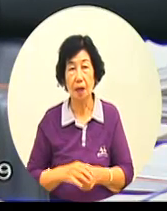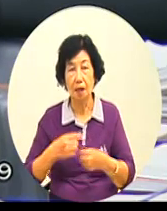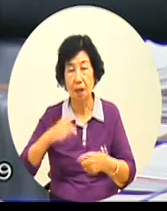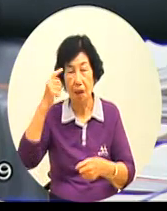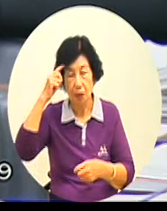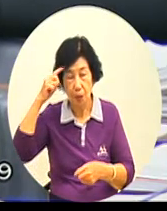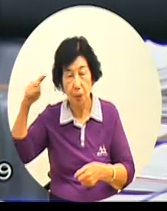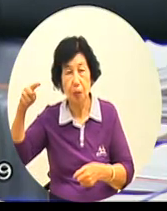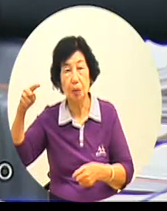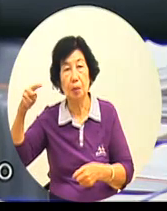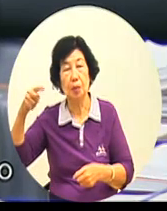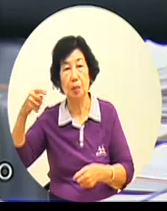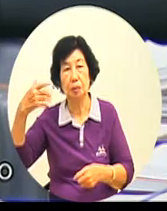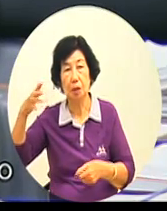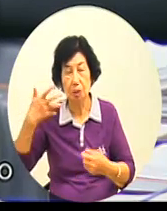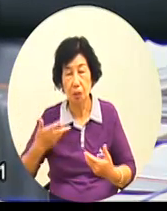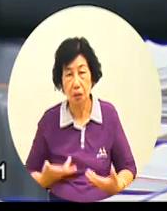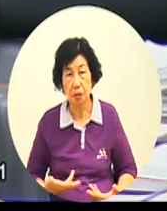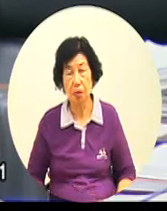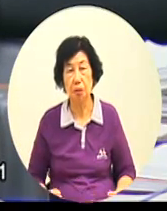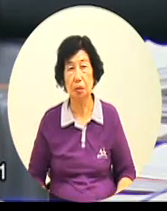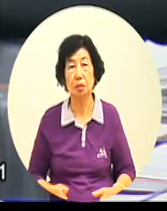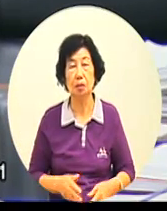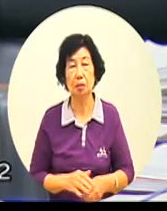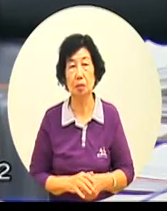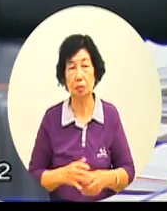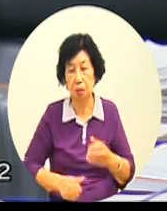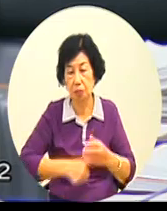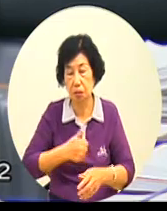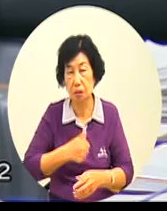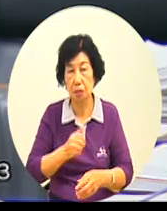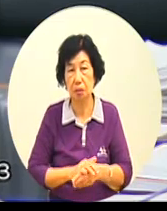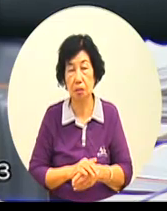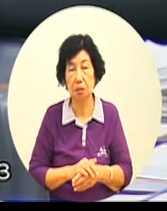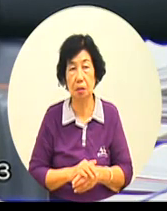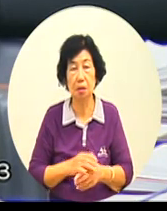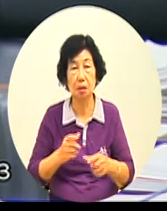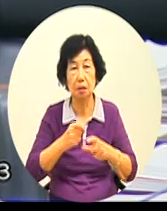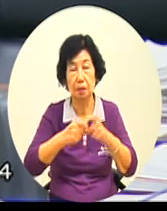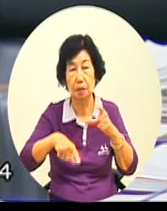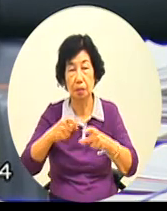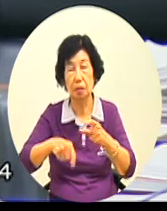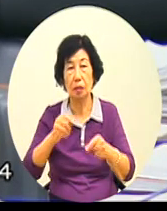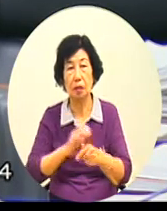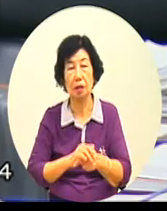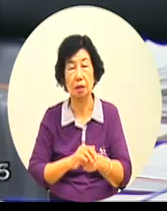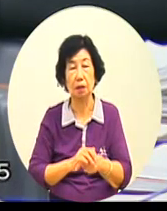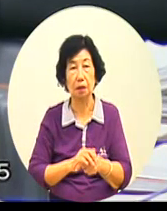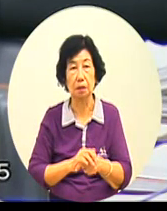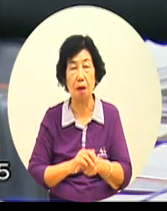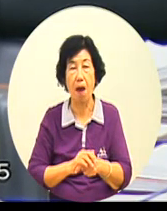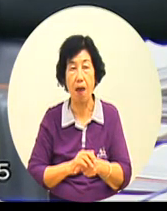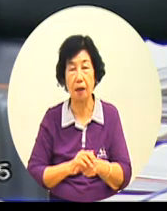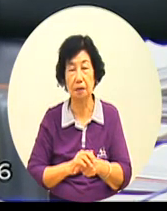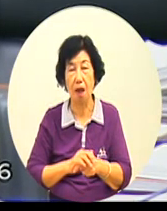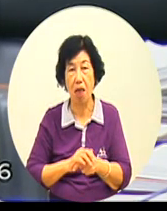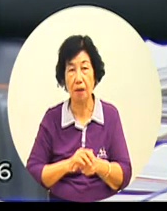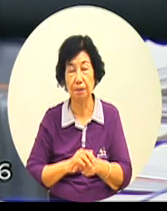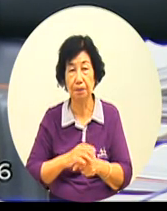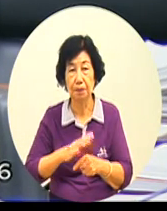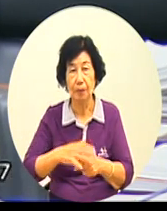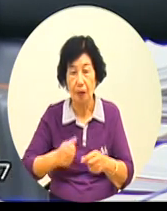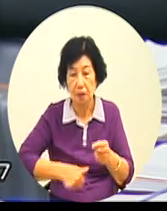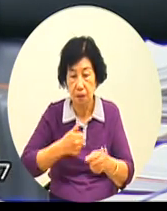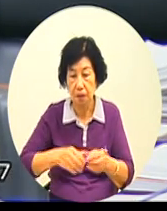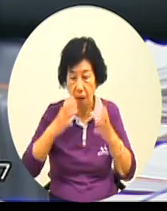实如果以我们实际的公司行号来讲，一例一休的落实对